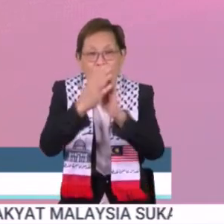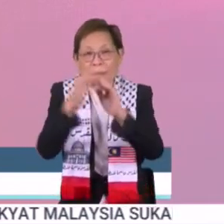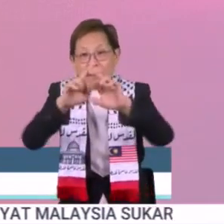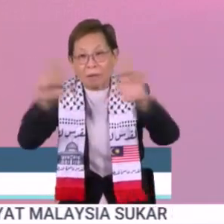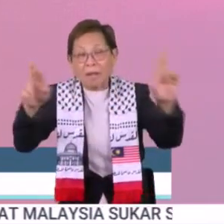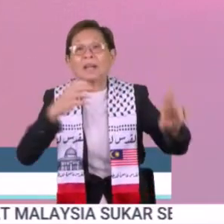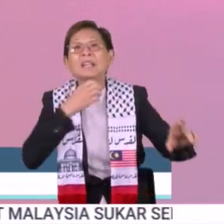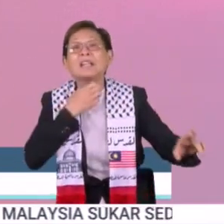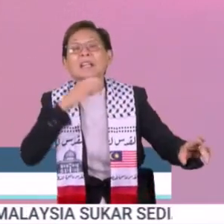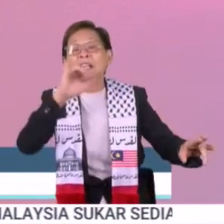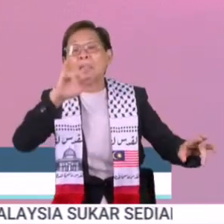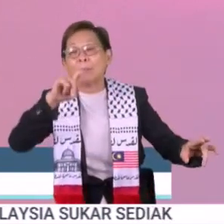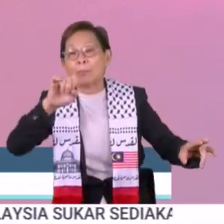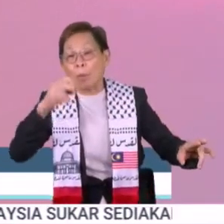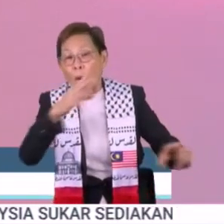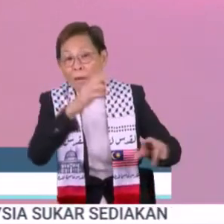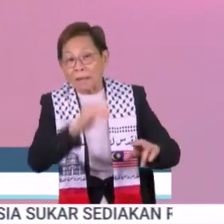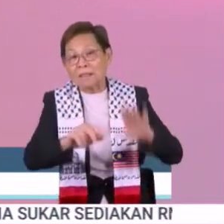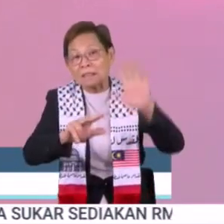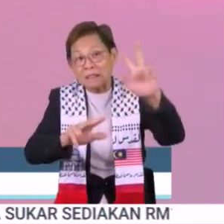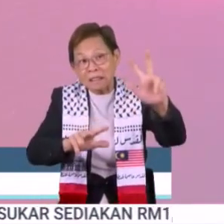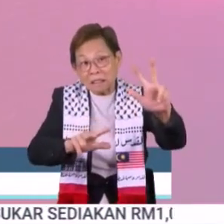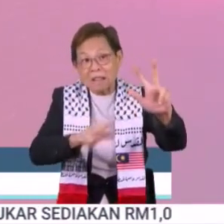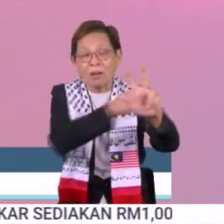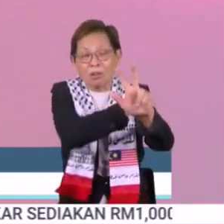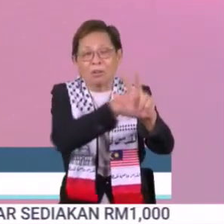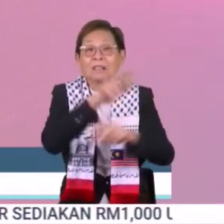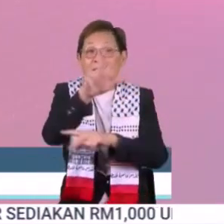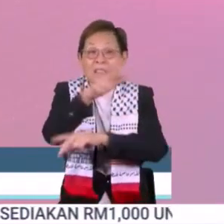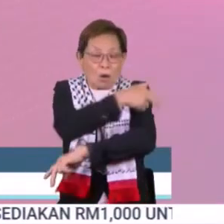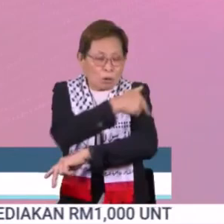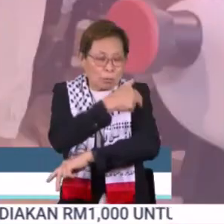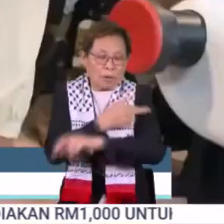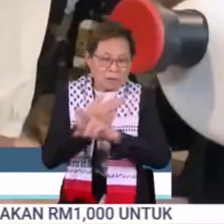dan tiga Hospital lagi akan siap dalam masa